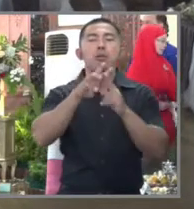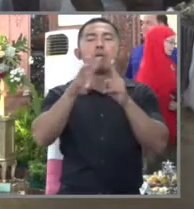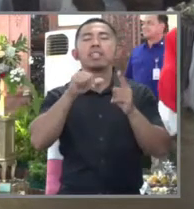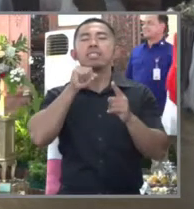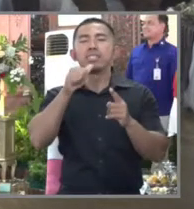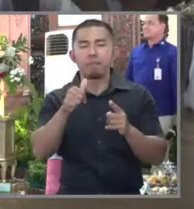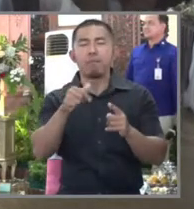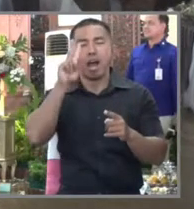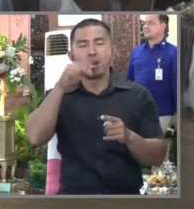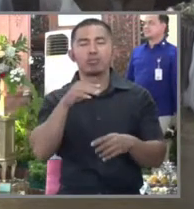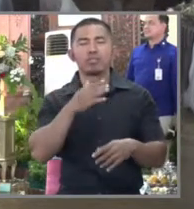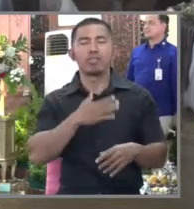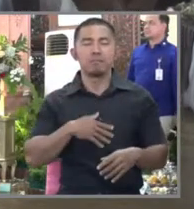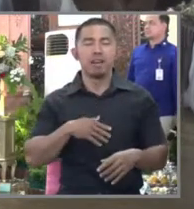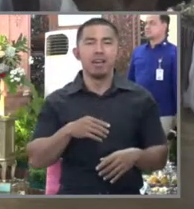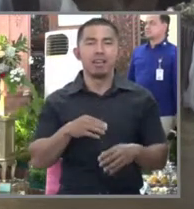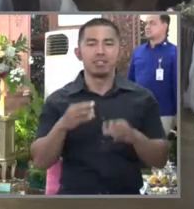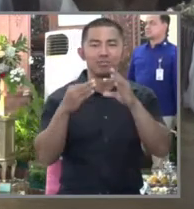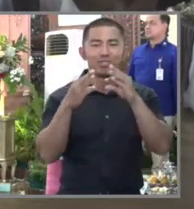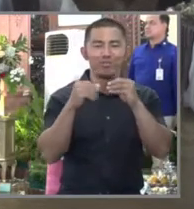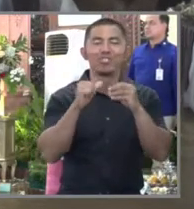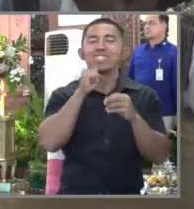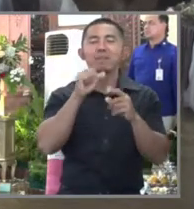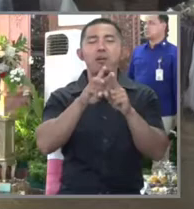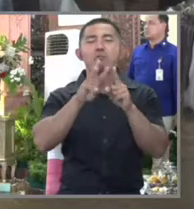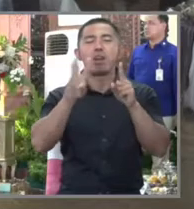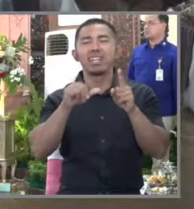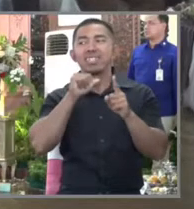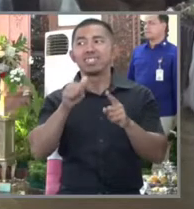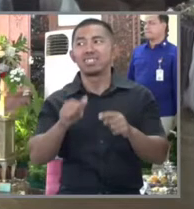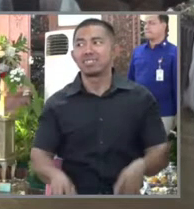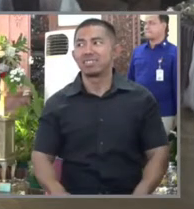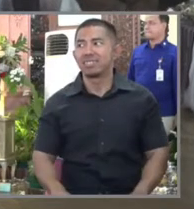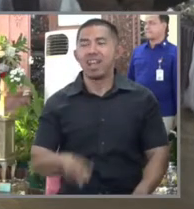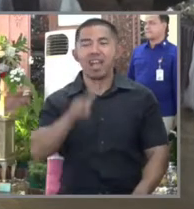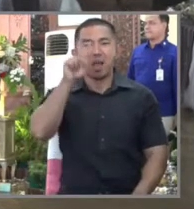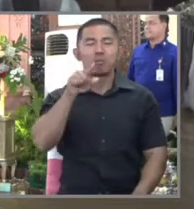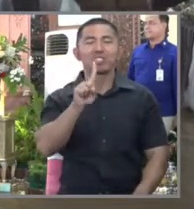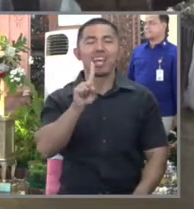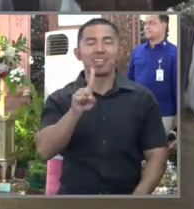hati. Aku wae, ya usah aku wae. Hah? Salah satu.